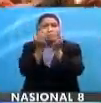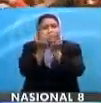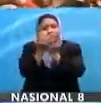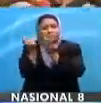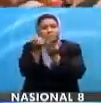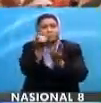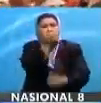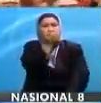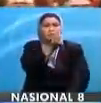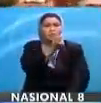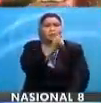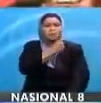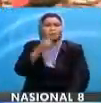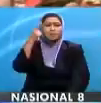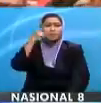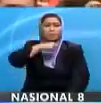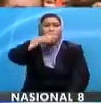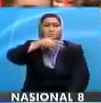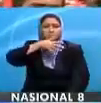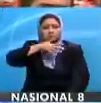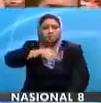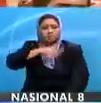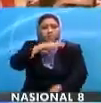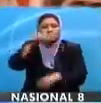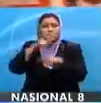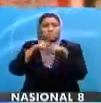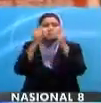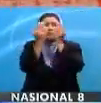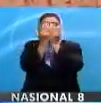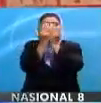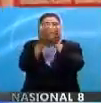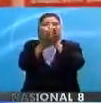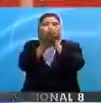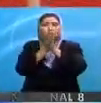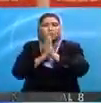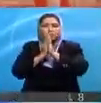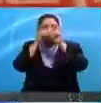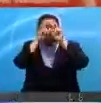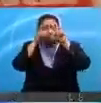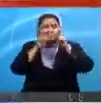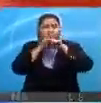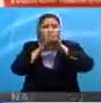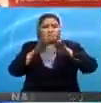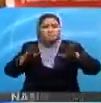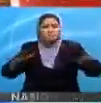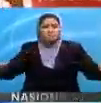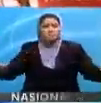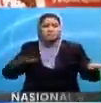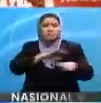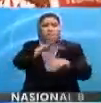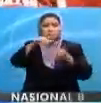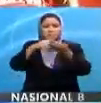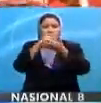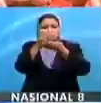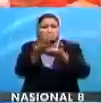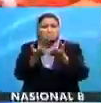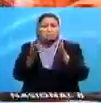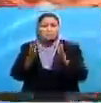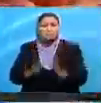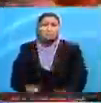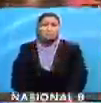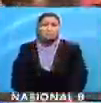besar Nabi Muhammad SAW selain berdoa memohon keamanan kepada negara dan kesejahteraan kepada rakyat.